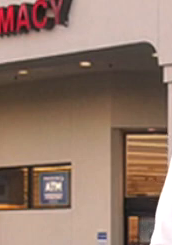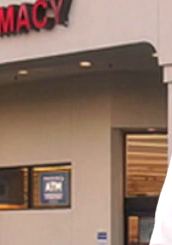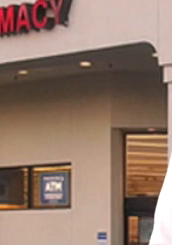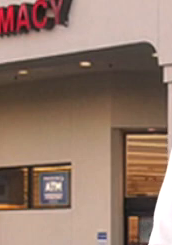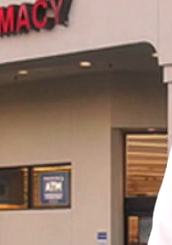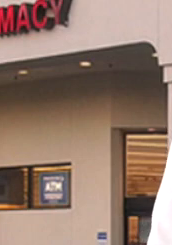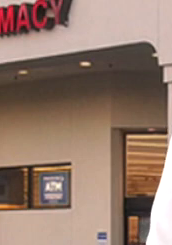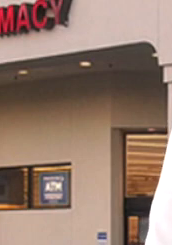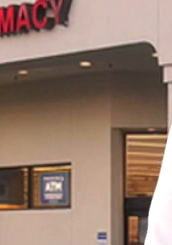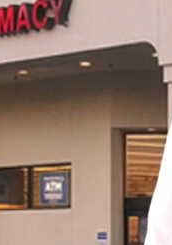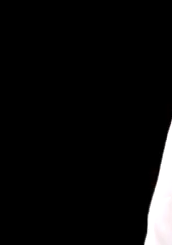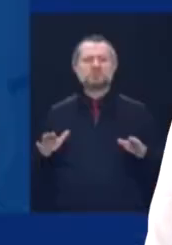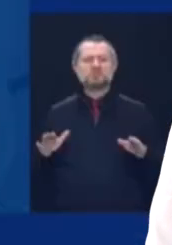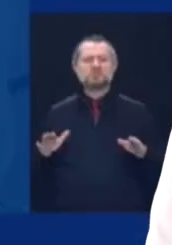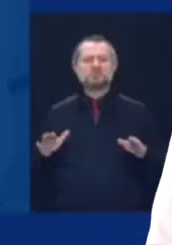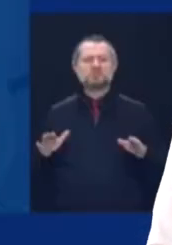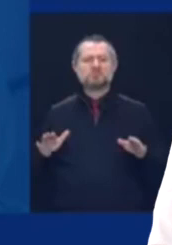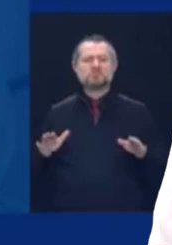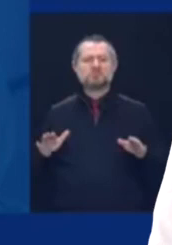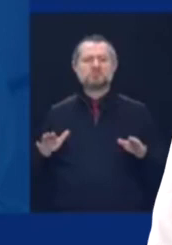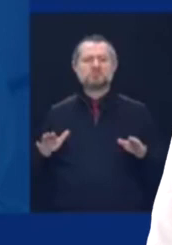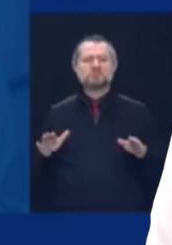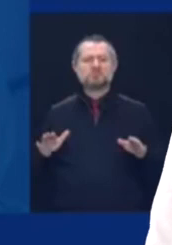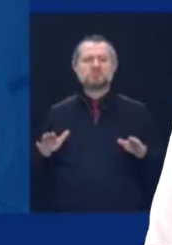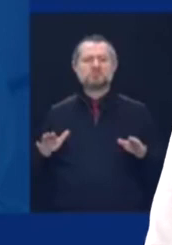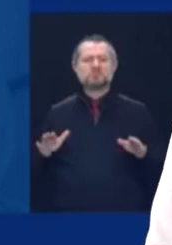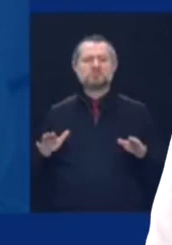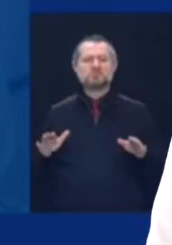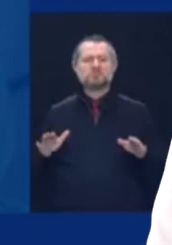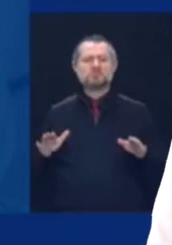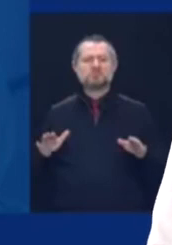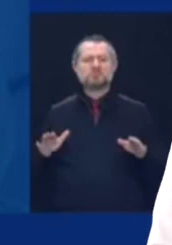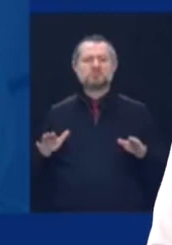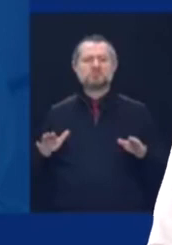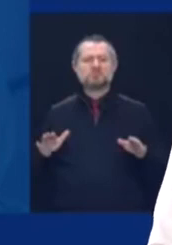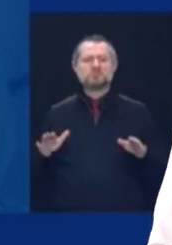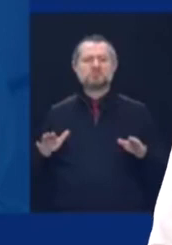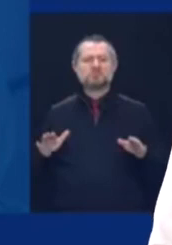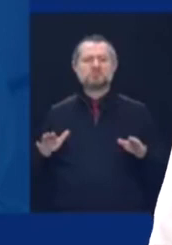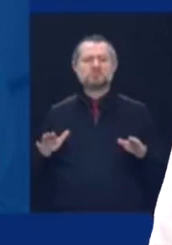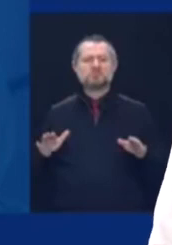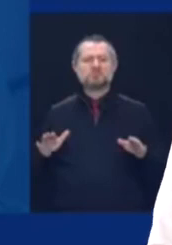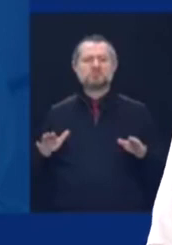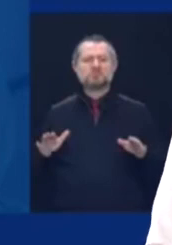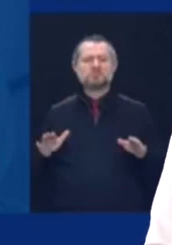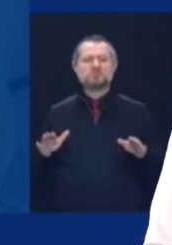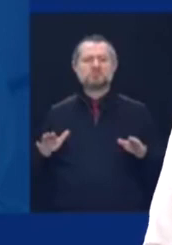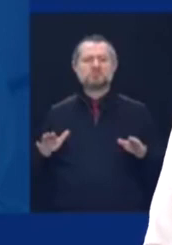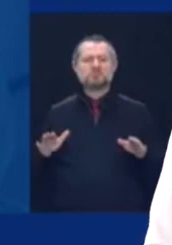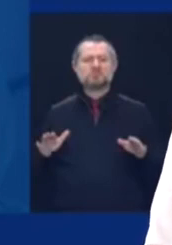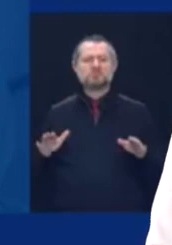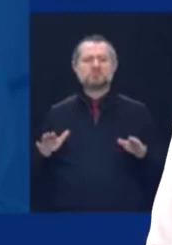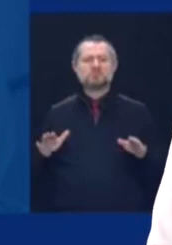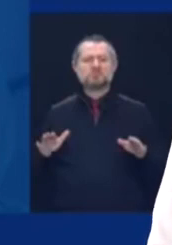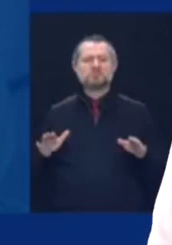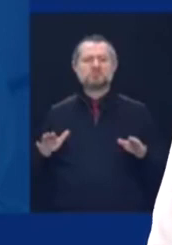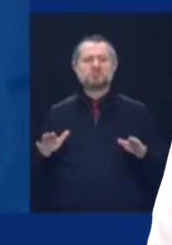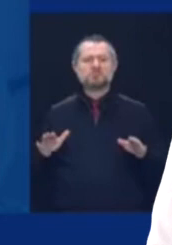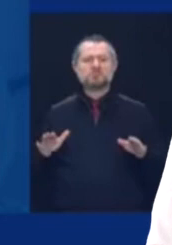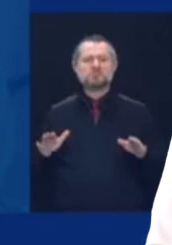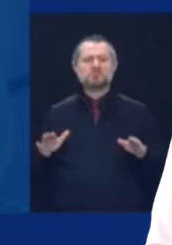苗。11日，州府数据显示，州内单日新增病例10595例，病毒检测阳性率